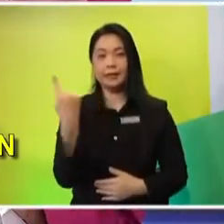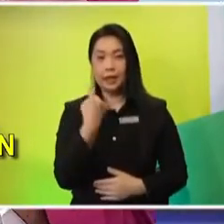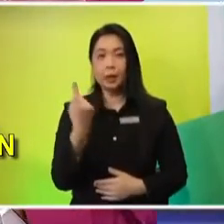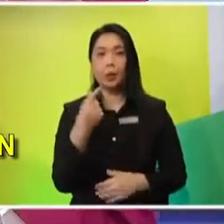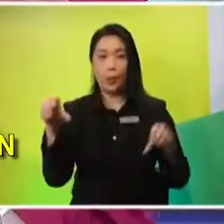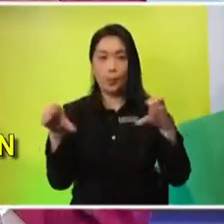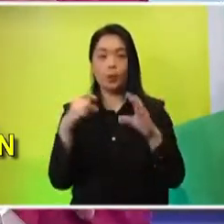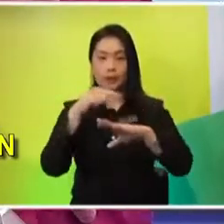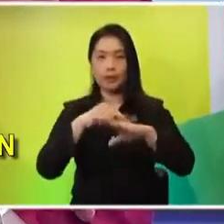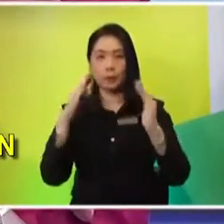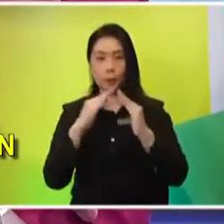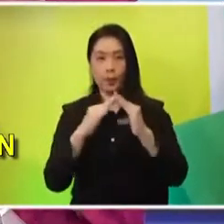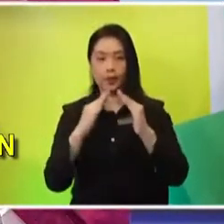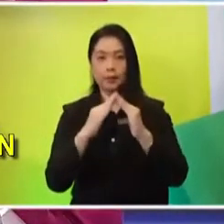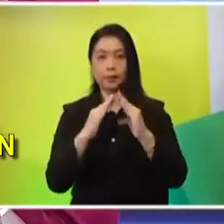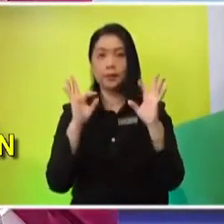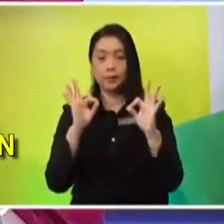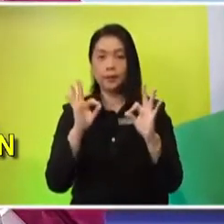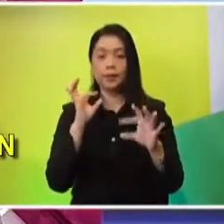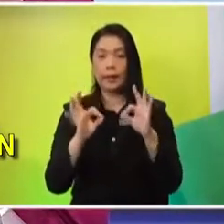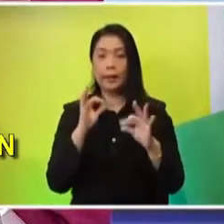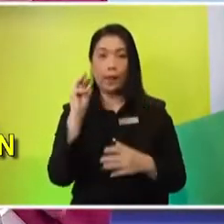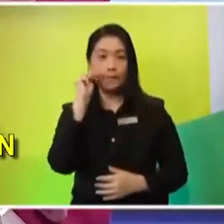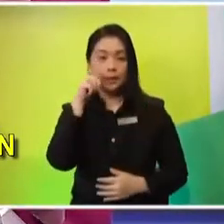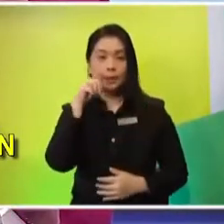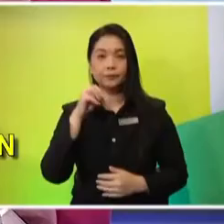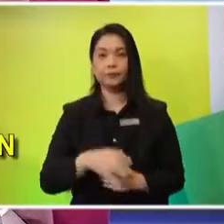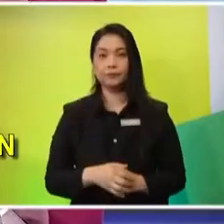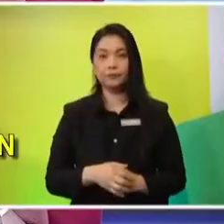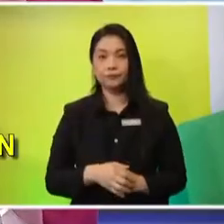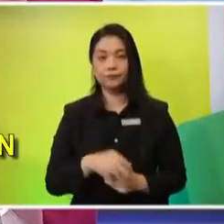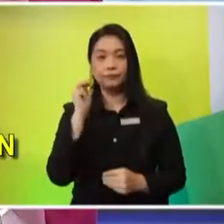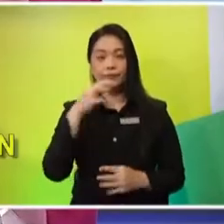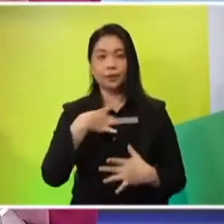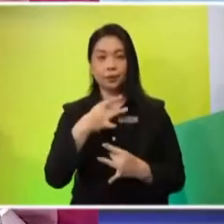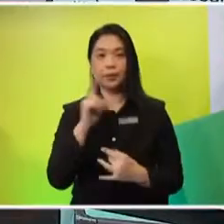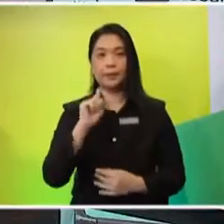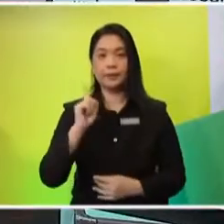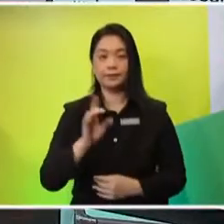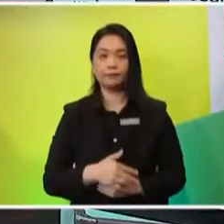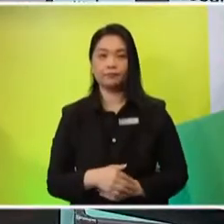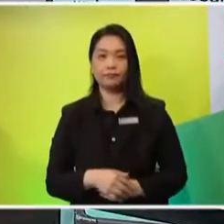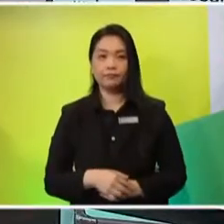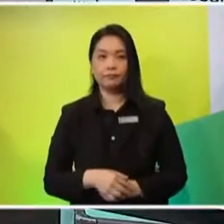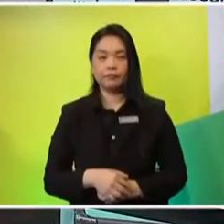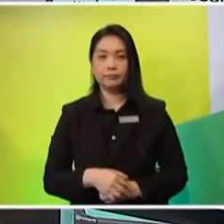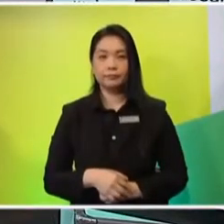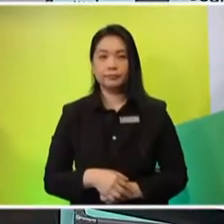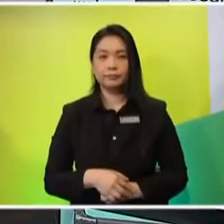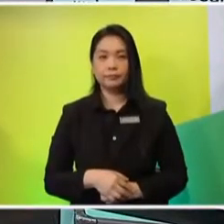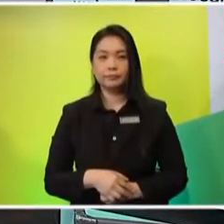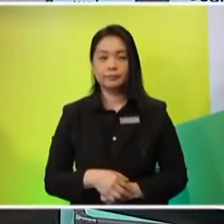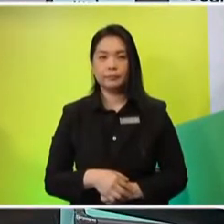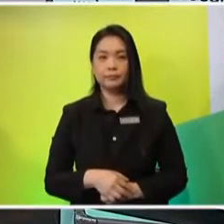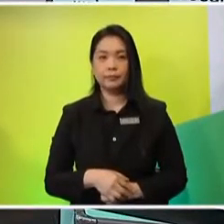rumah. Betul. Okey, kalau Mira suka yang mana? Kalau saya,